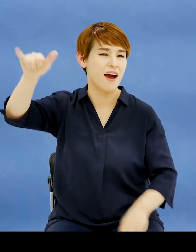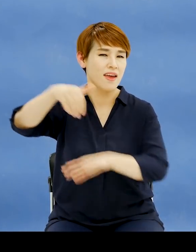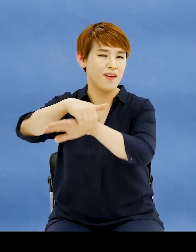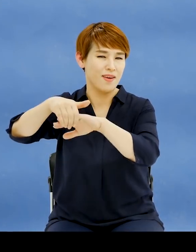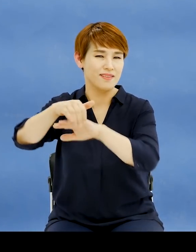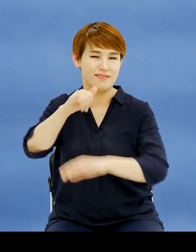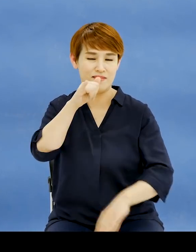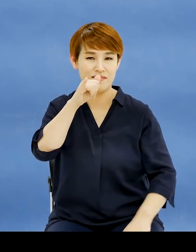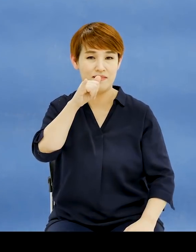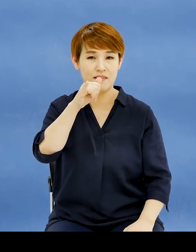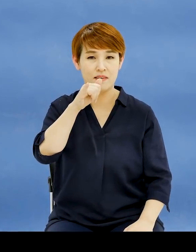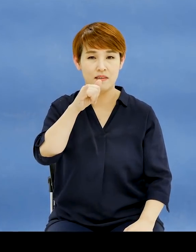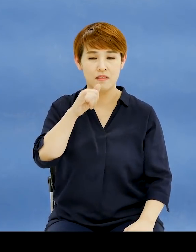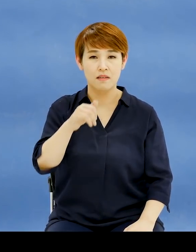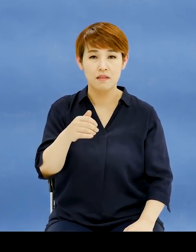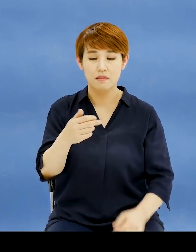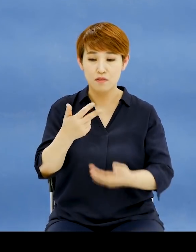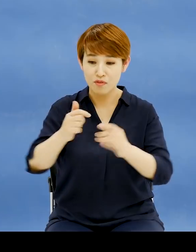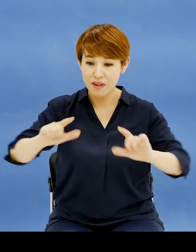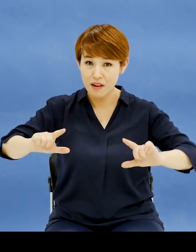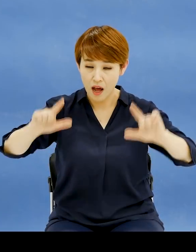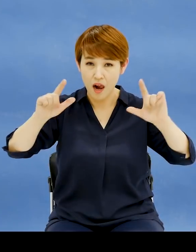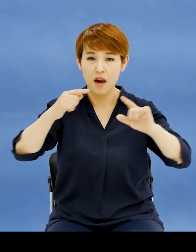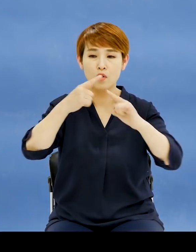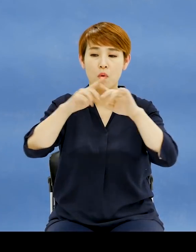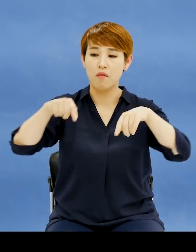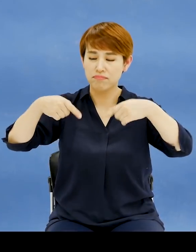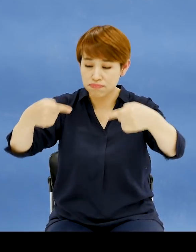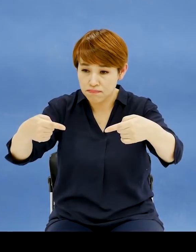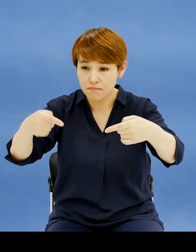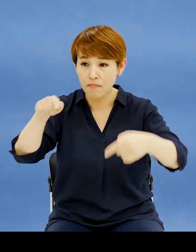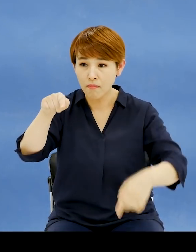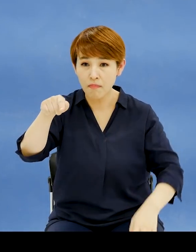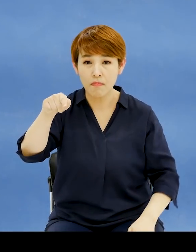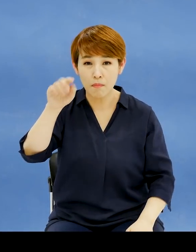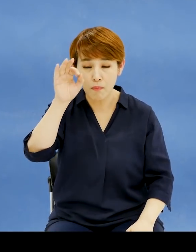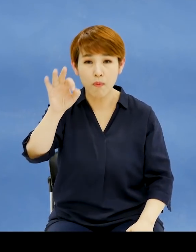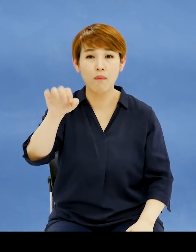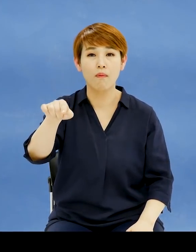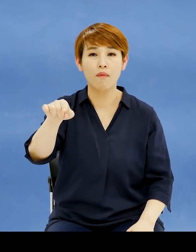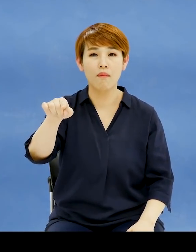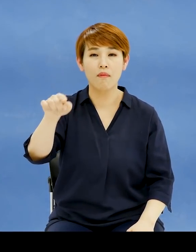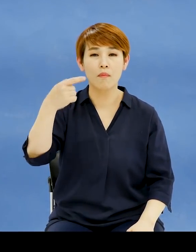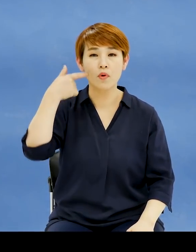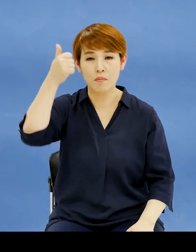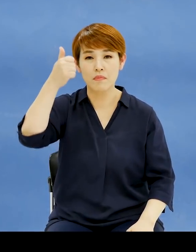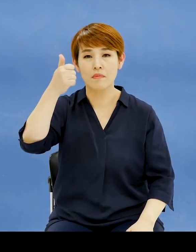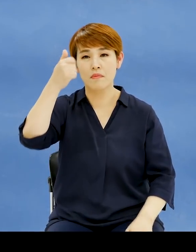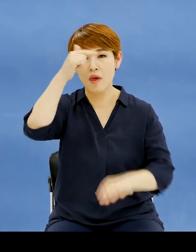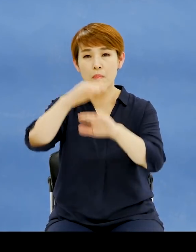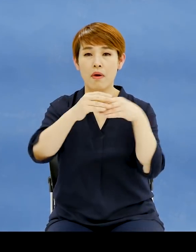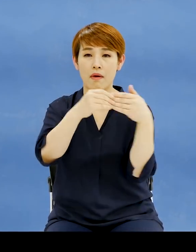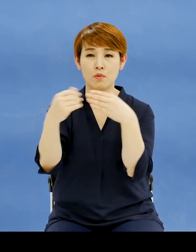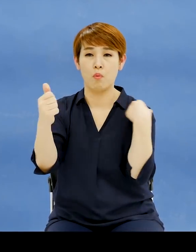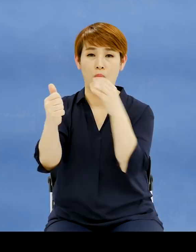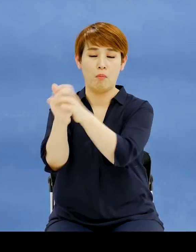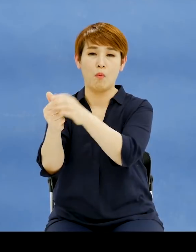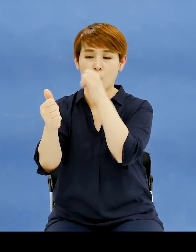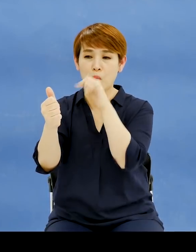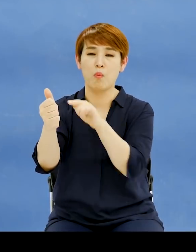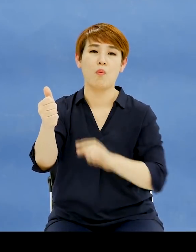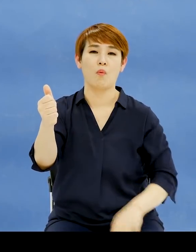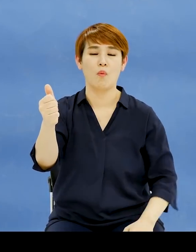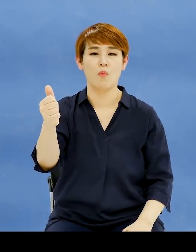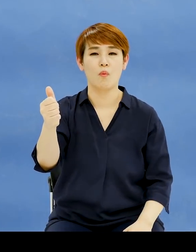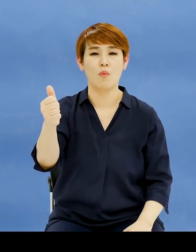갈 일이 있었는데 예. 그 주일에 또 그 교회를 갔는데 그 교회에 또 마침 예배 인도자셨던 브레너 거예요.